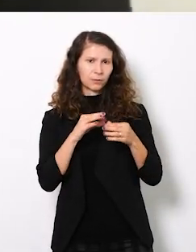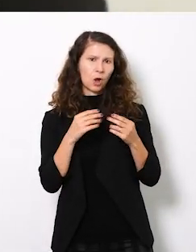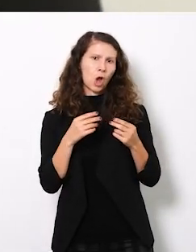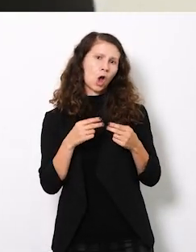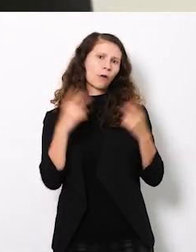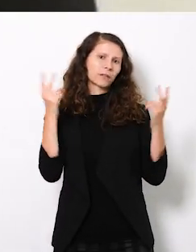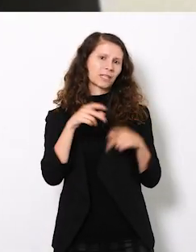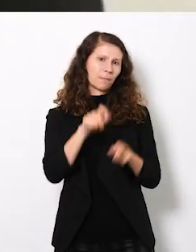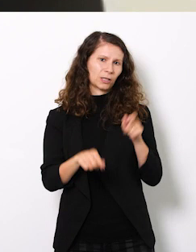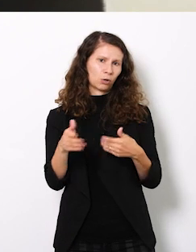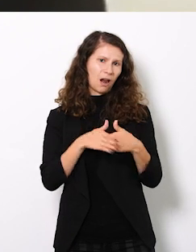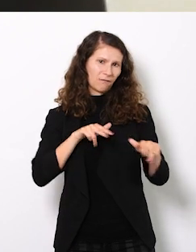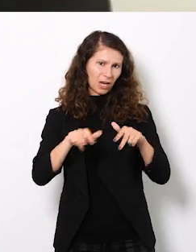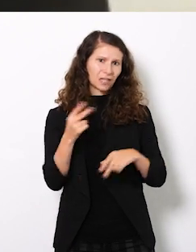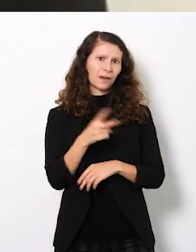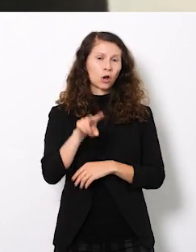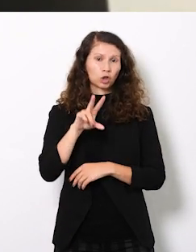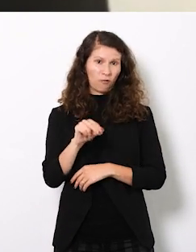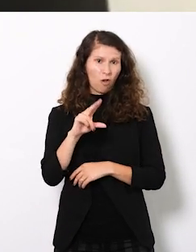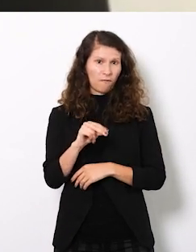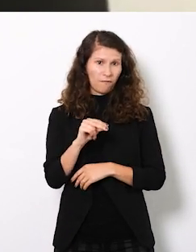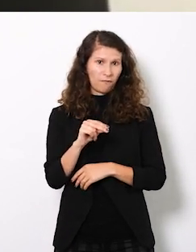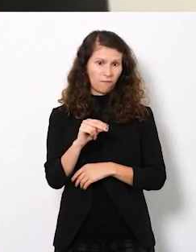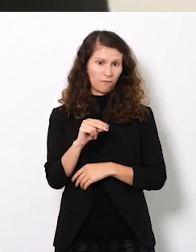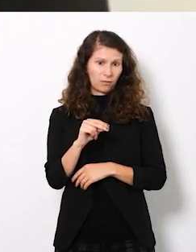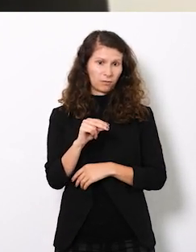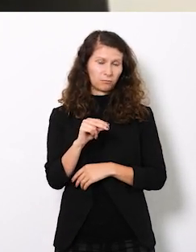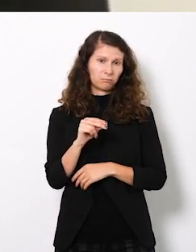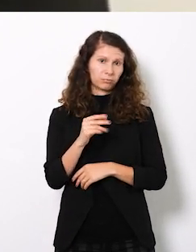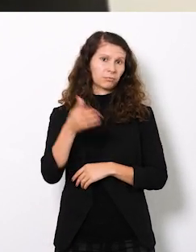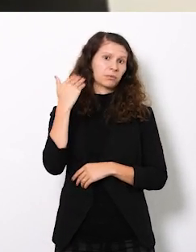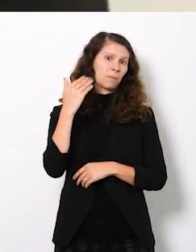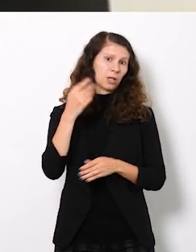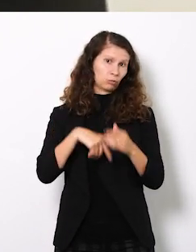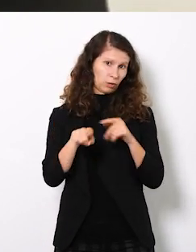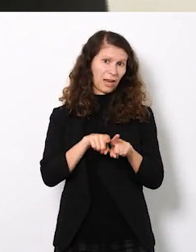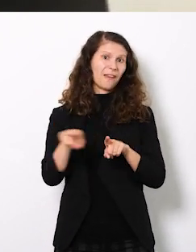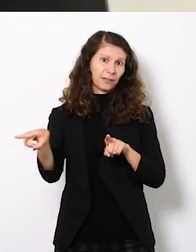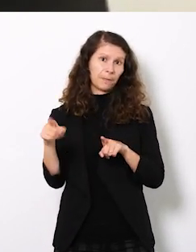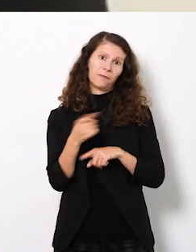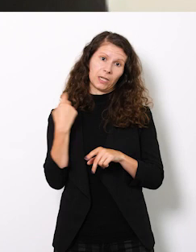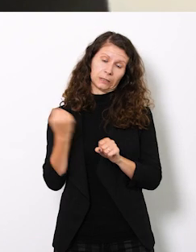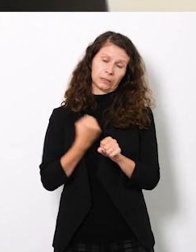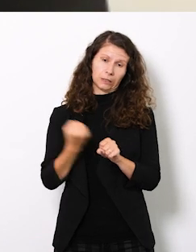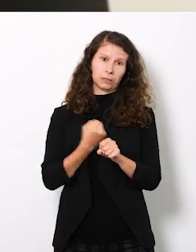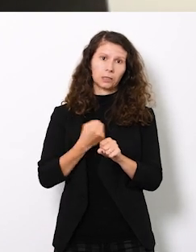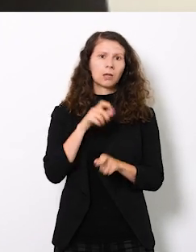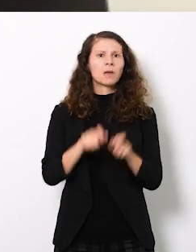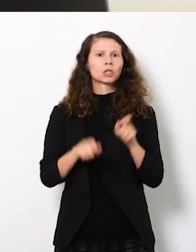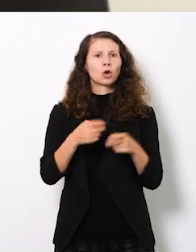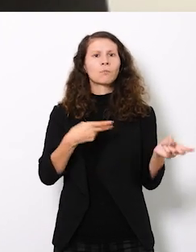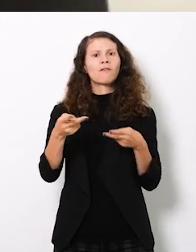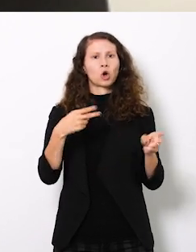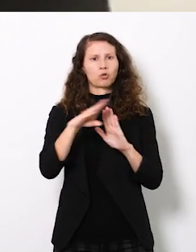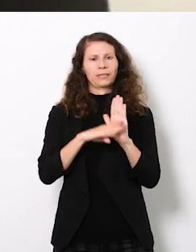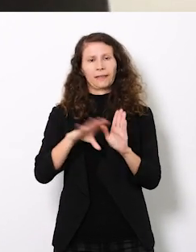Personennahverkehr 2012 ja auf Betreiben auch der FDP ins Personenbeförderungsgesetz aufgenommen worden